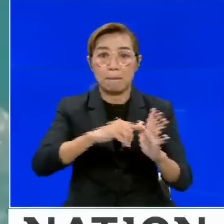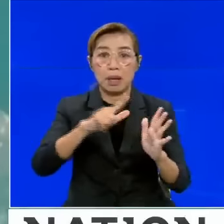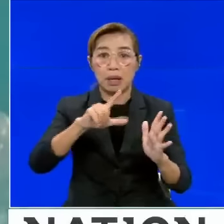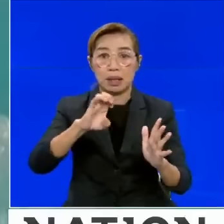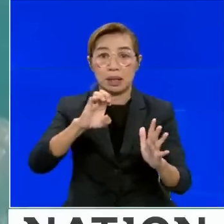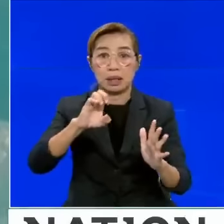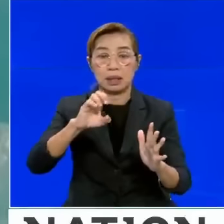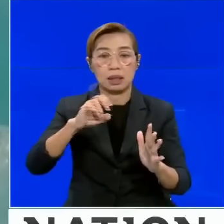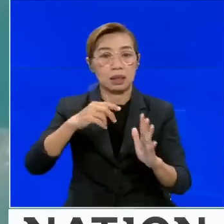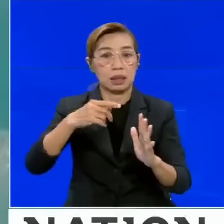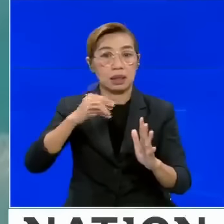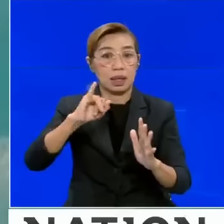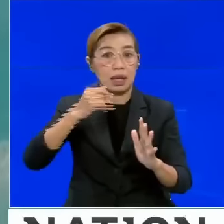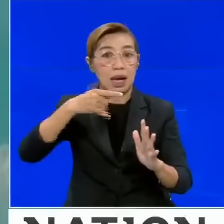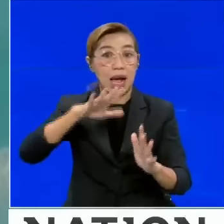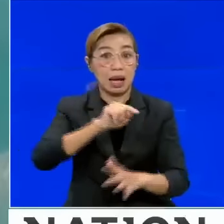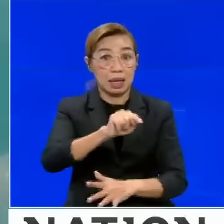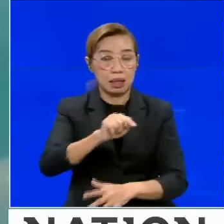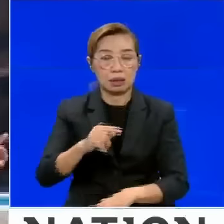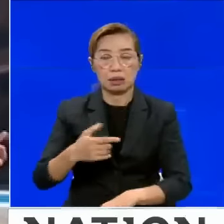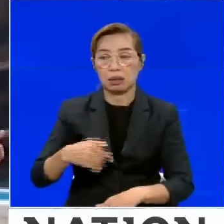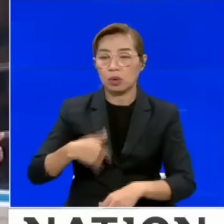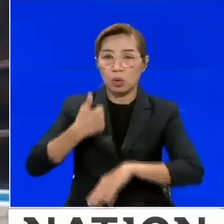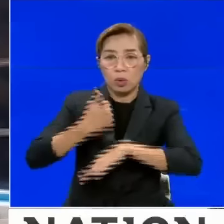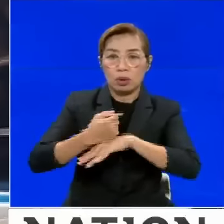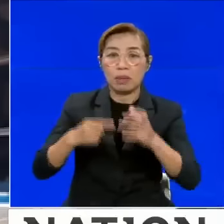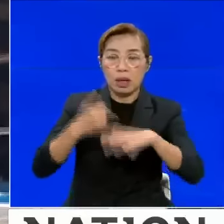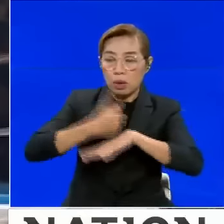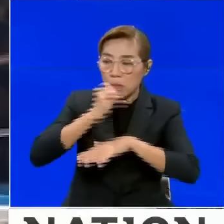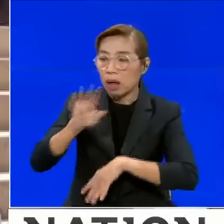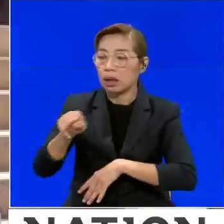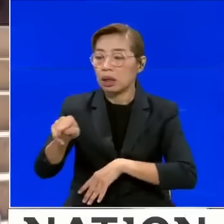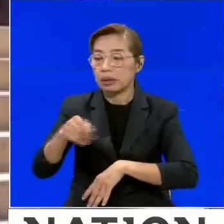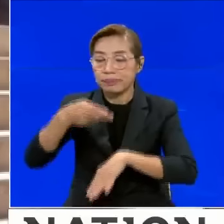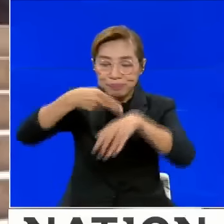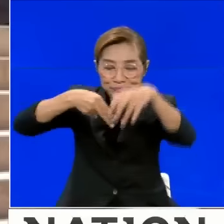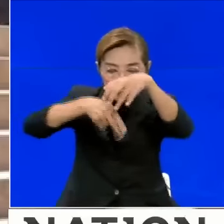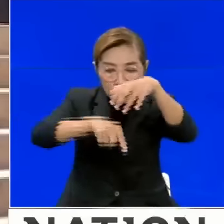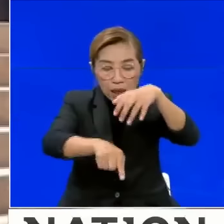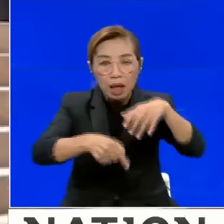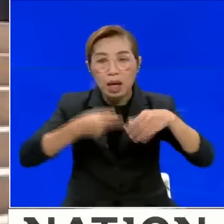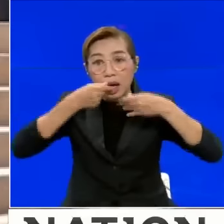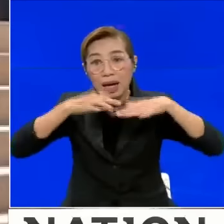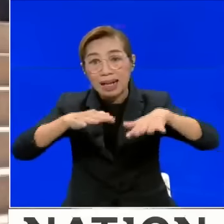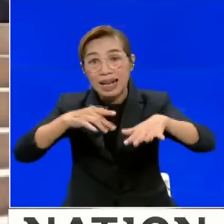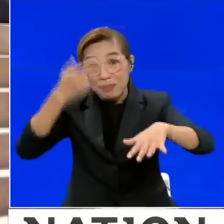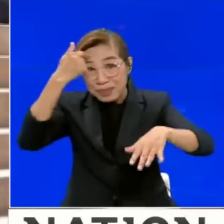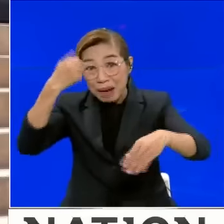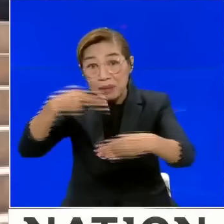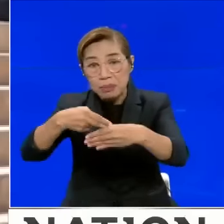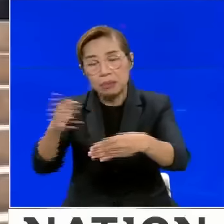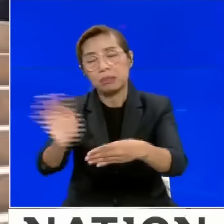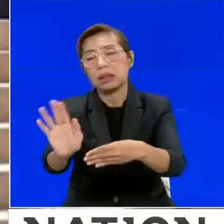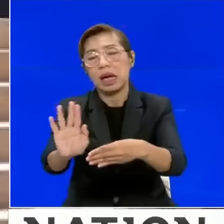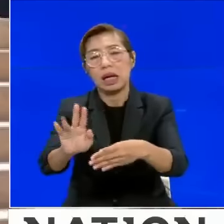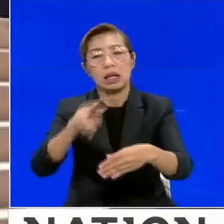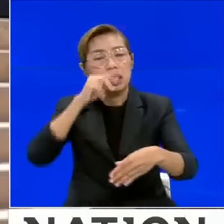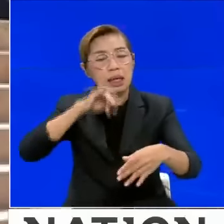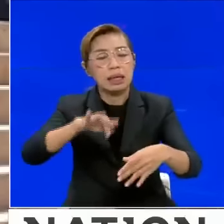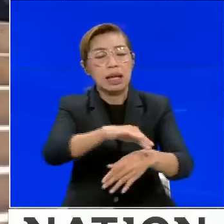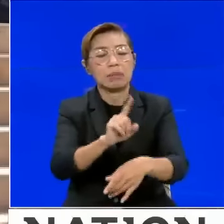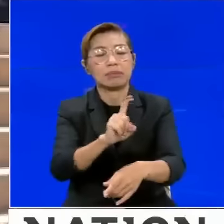เมืองพัทยาคุณมาโนชหนองใหญ่ชี้แจงแล้วนะบอกไอ้ภาพที่เห็นคราบน้ำเสียฮะไม่เกี่ยวกันช่วง5โมง